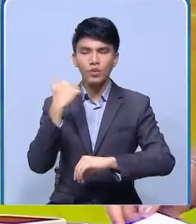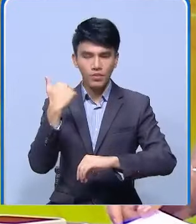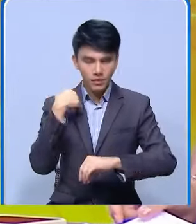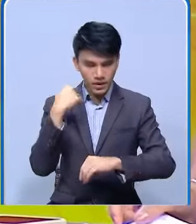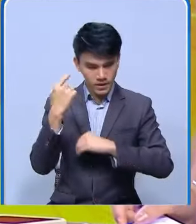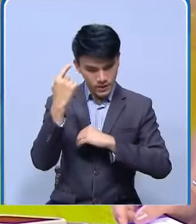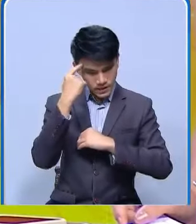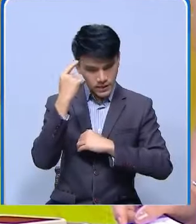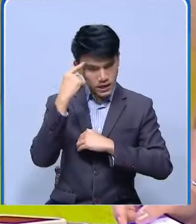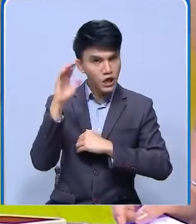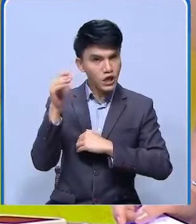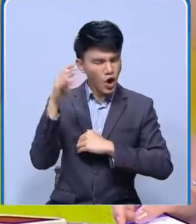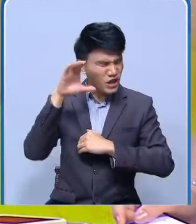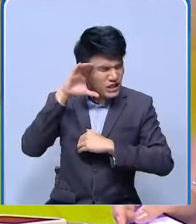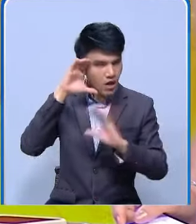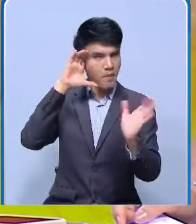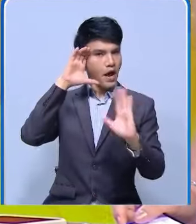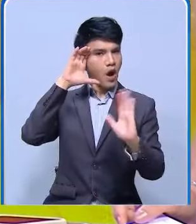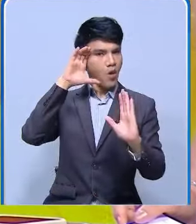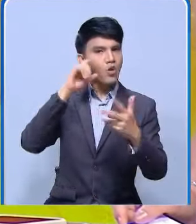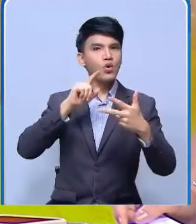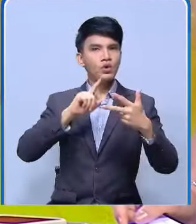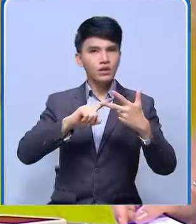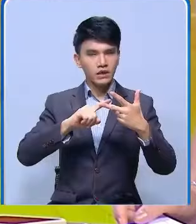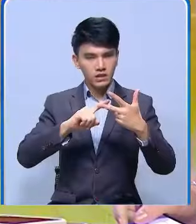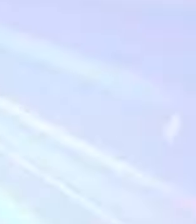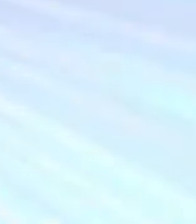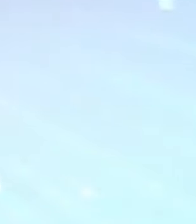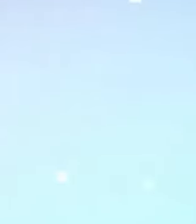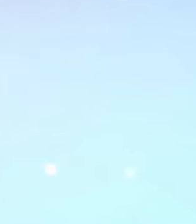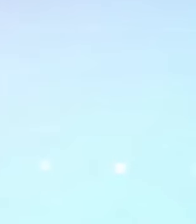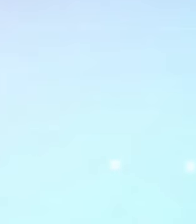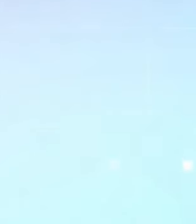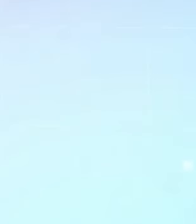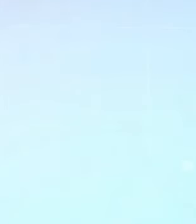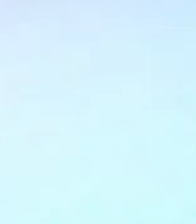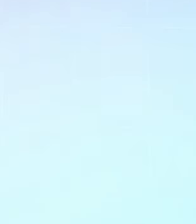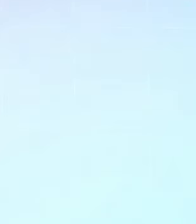สติ 2ยานลงเชื่อ 3ปรึกษาคนรอบตัวครับค่ะ